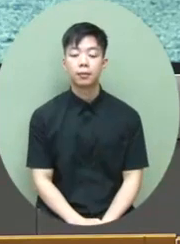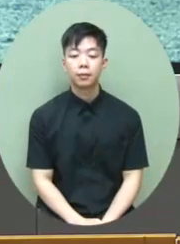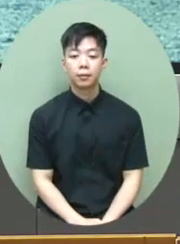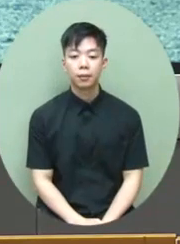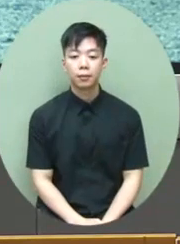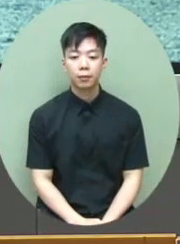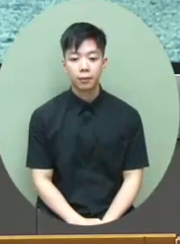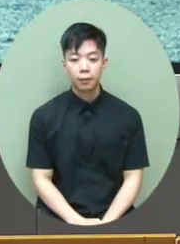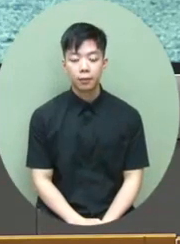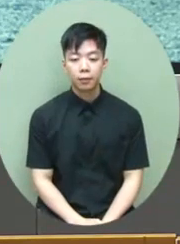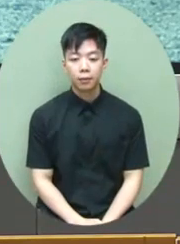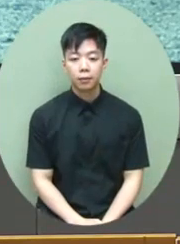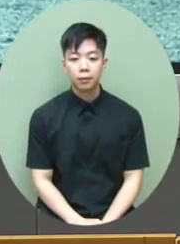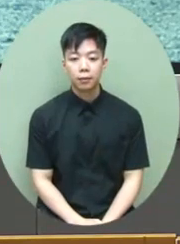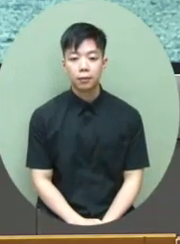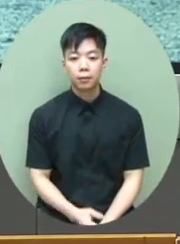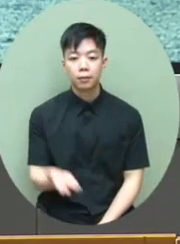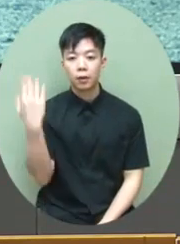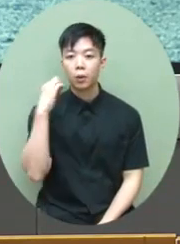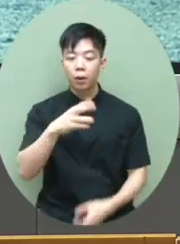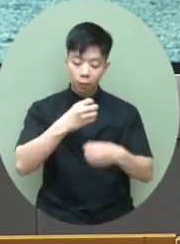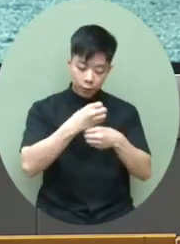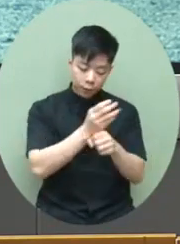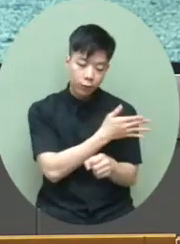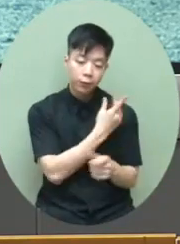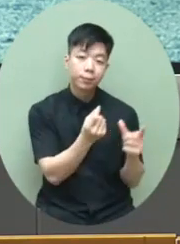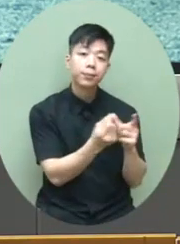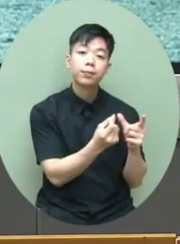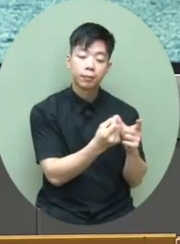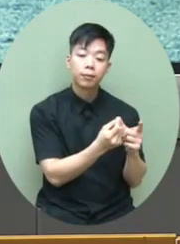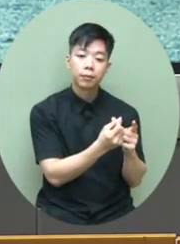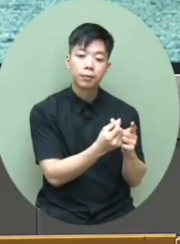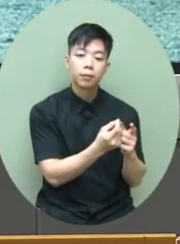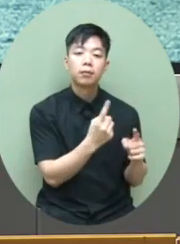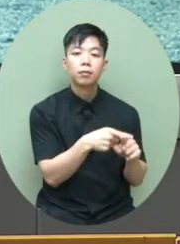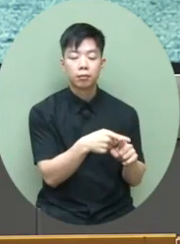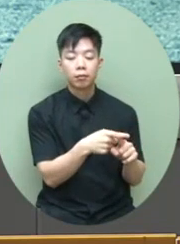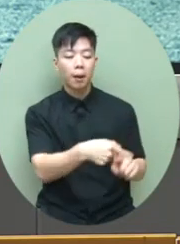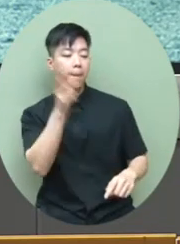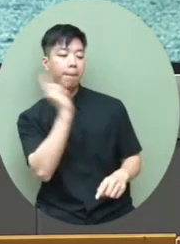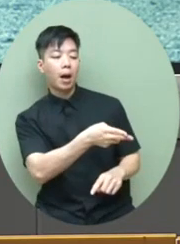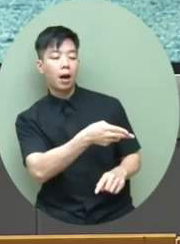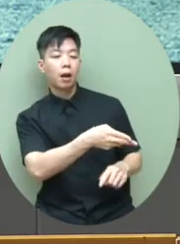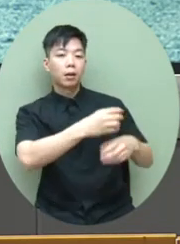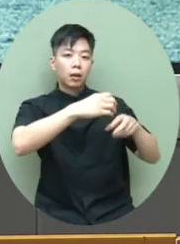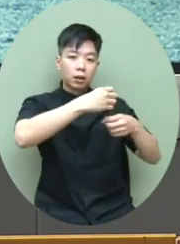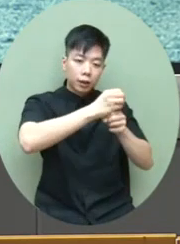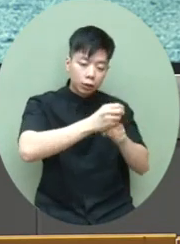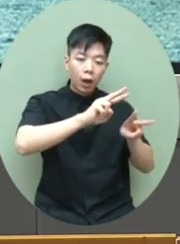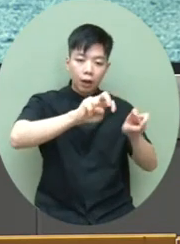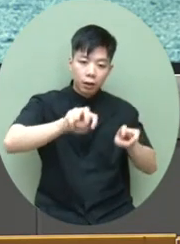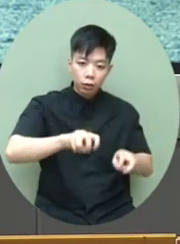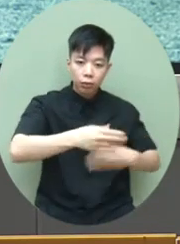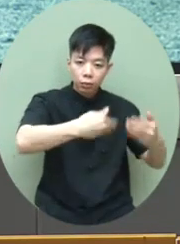我想我們剛才講的那個承辦商那裡就我們都是已經責成了他做一些調查和跟進的了，那他都